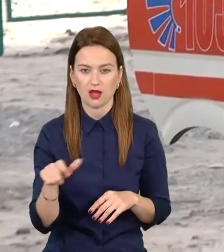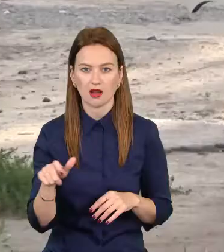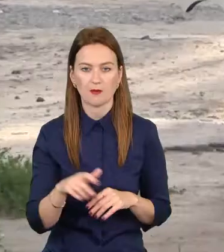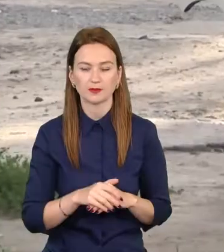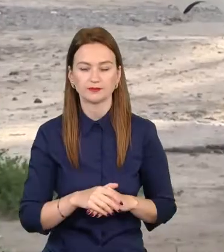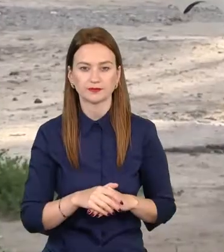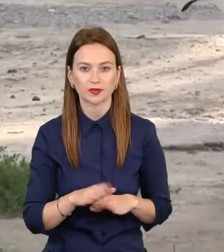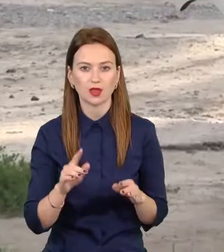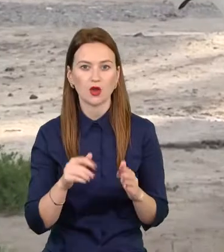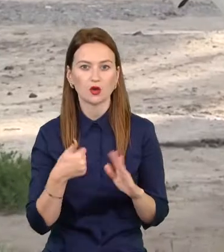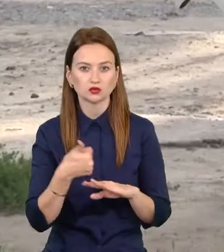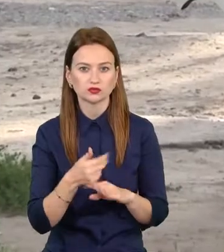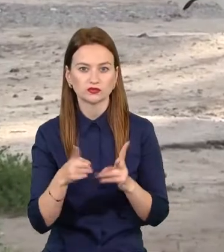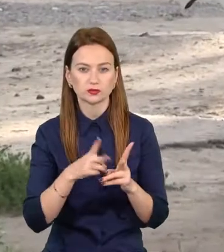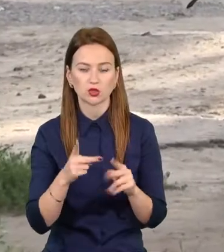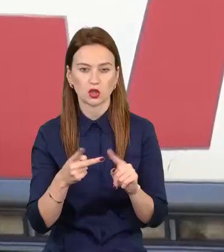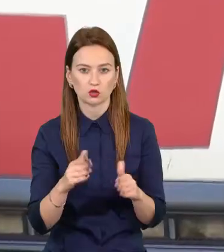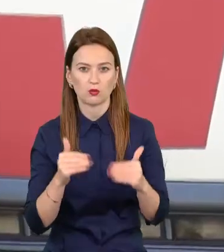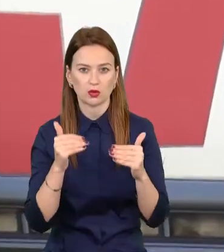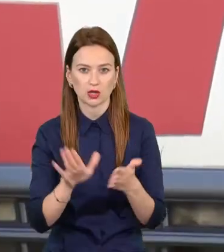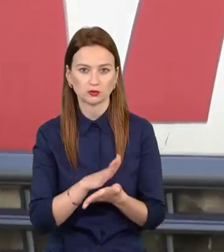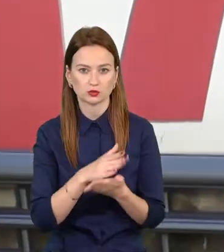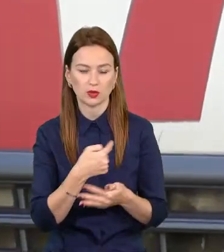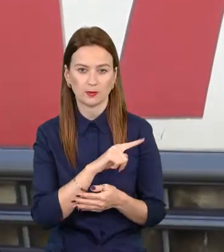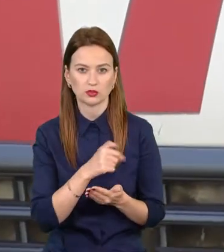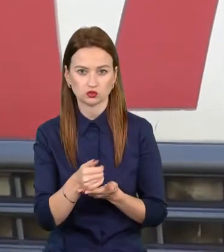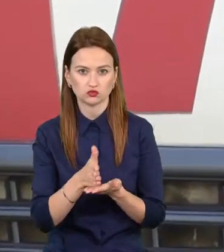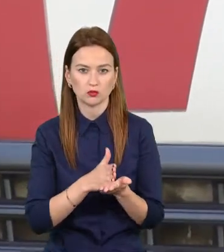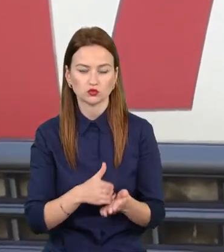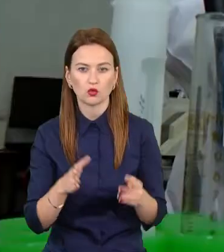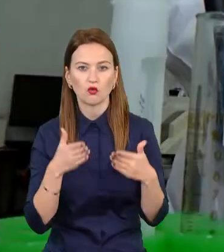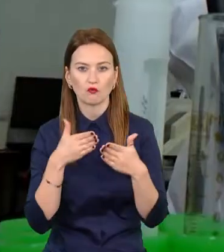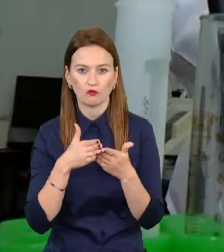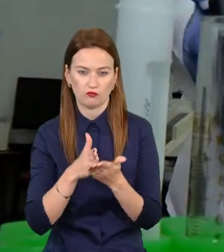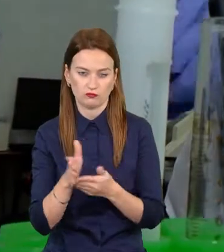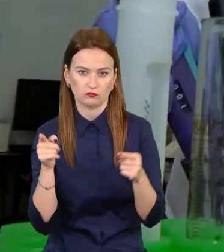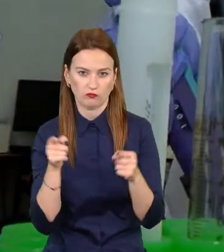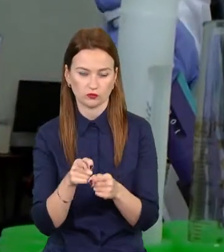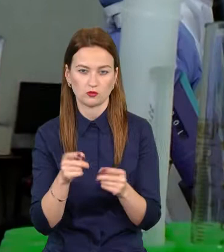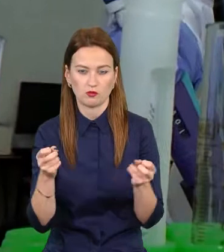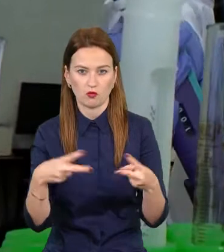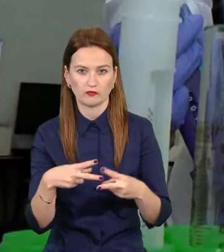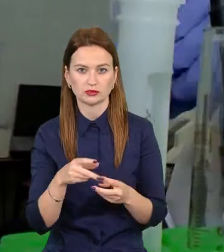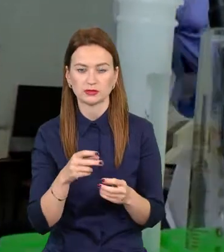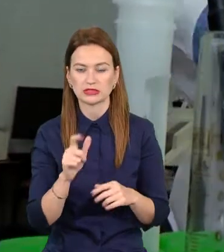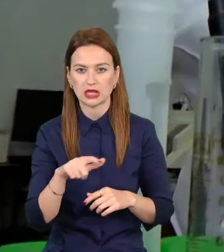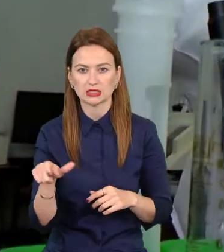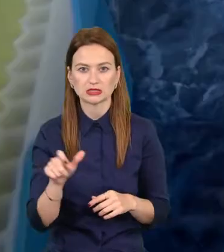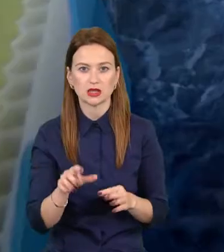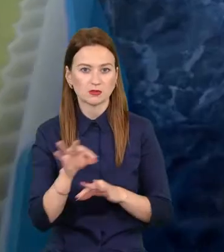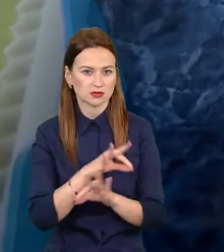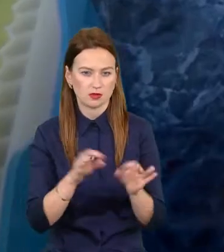другому етапі буде безоплатне медичне обслуговування пацієнтів вузькопрофільними спеціалістами. Схема, за якою це працюватиме, дуже